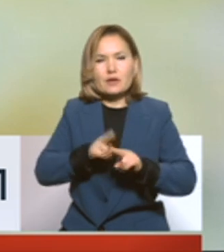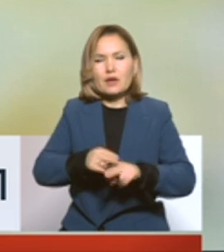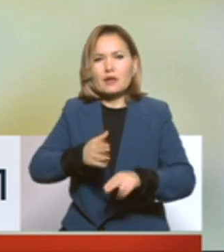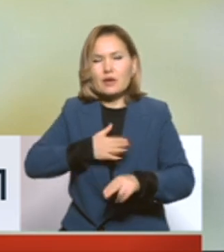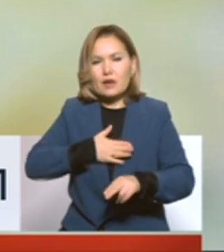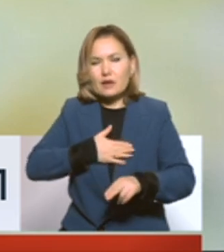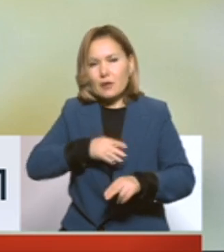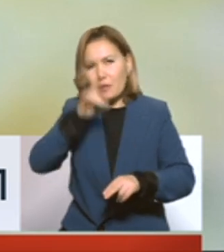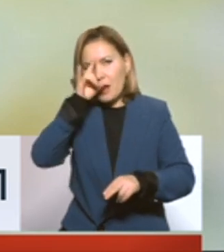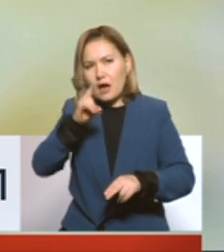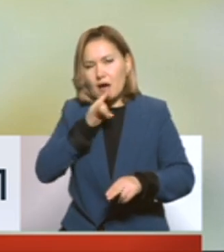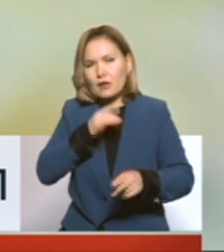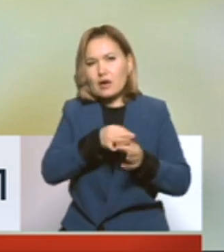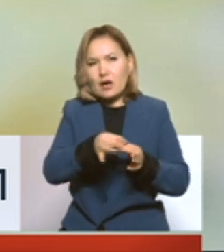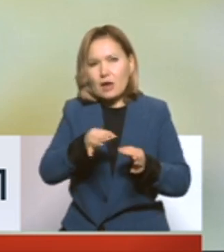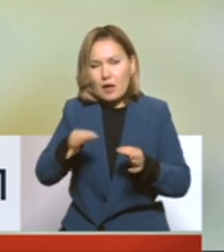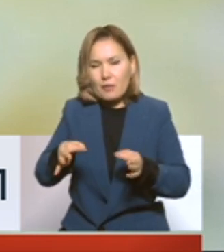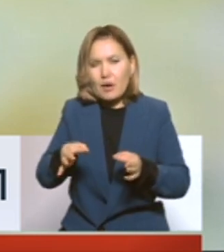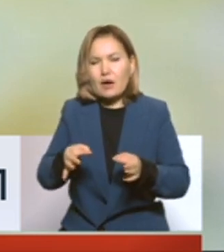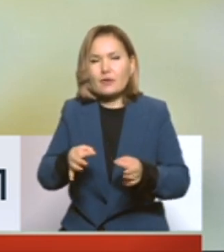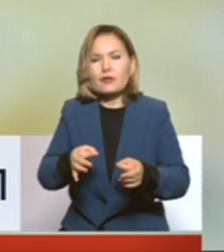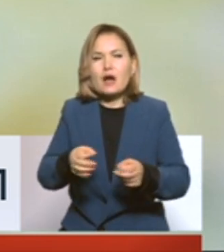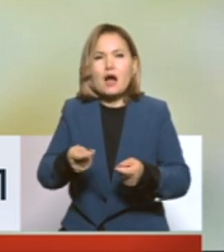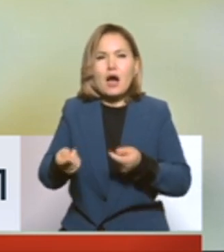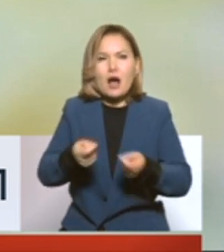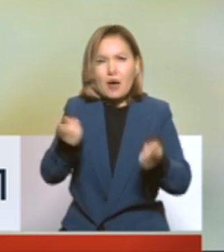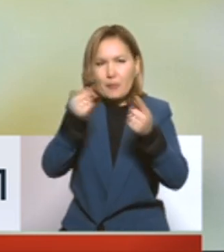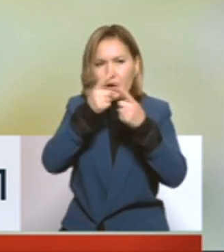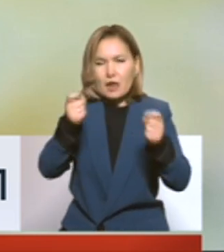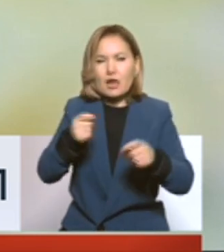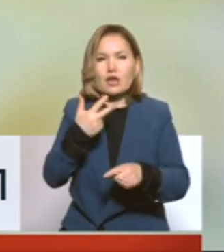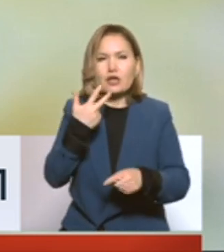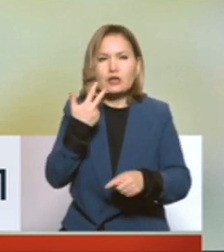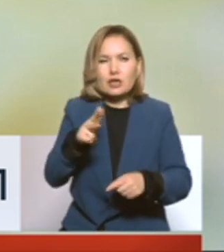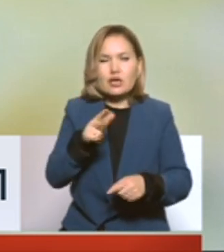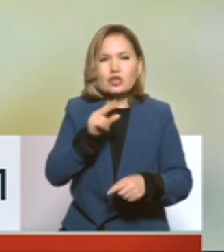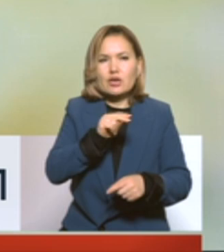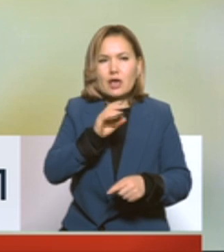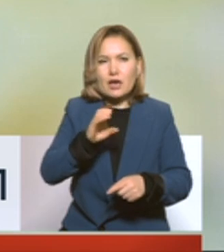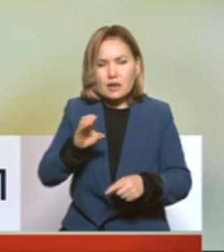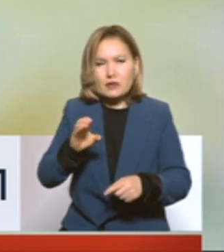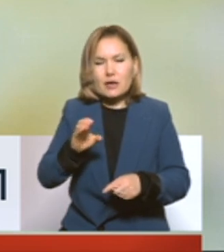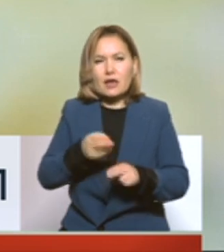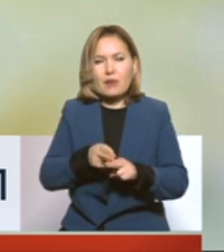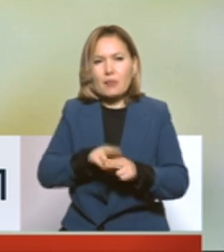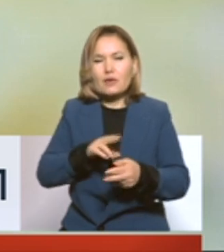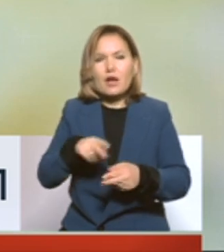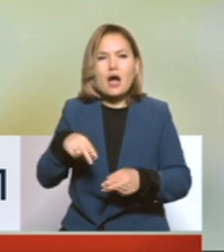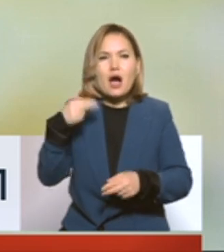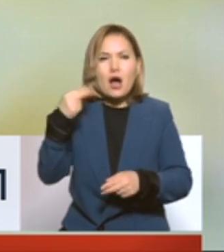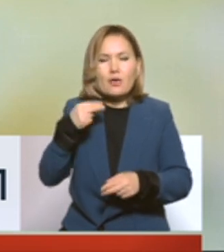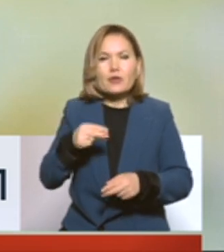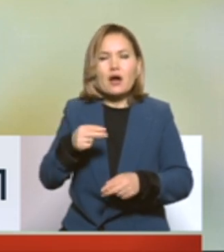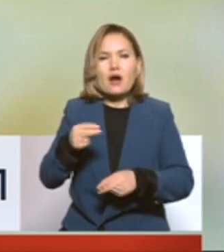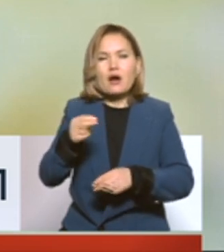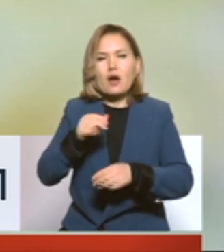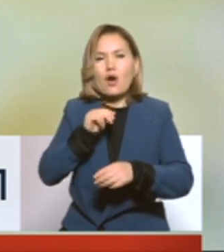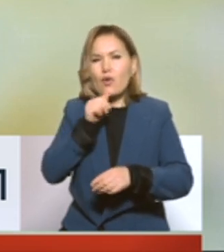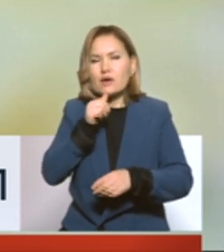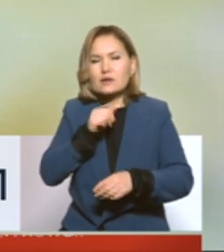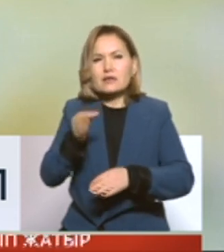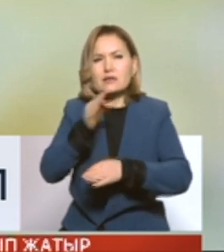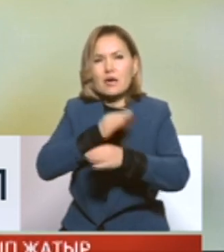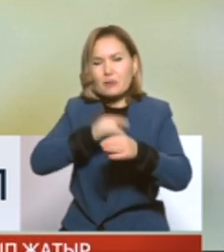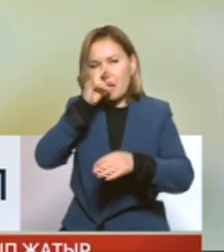стране в 10 регионах акиматами объявлены 30 ЧС местного масштаба. Это Актюбинская, Кустанайская,